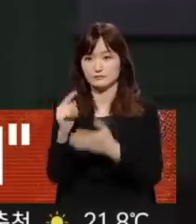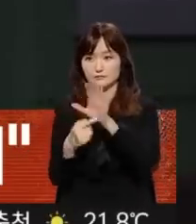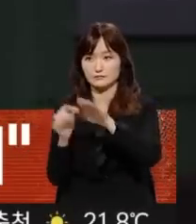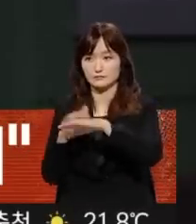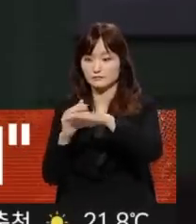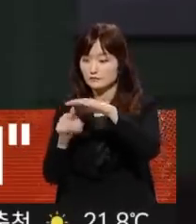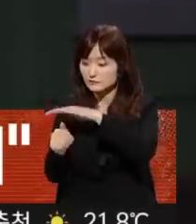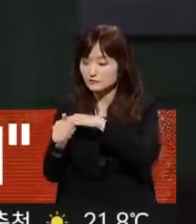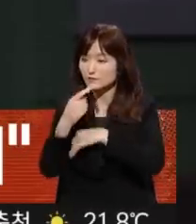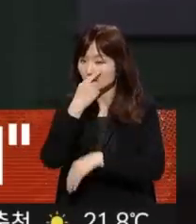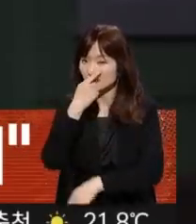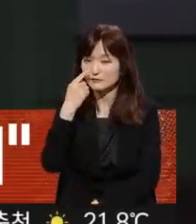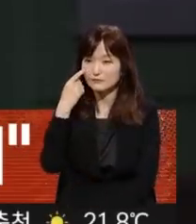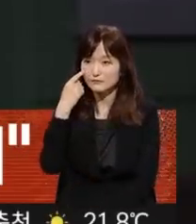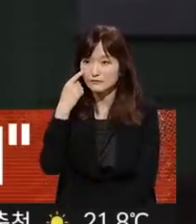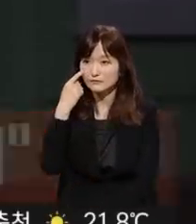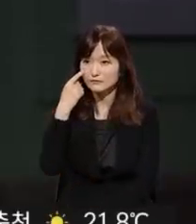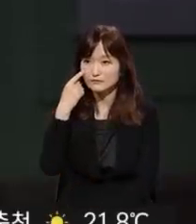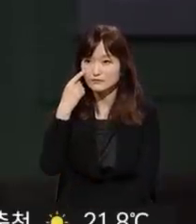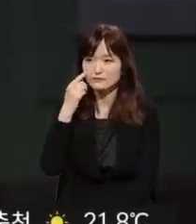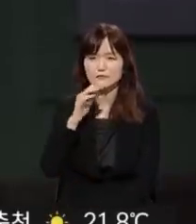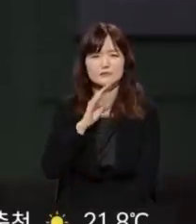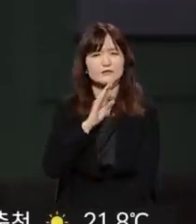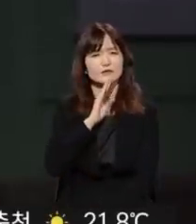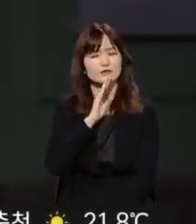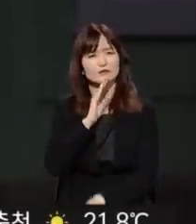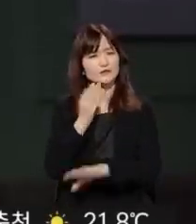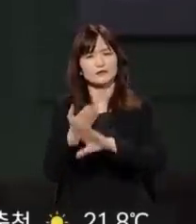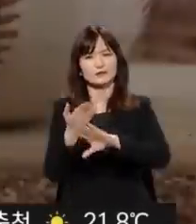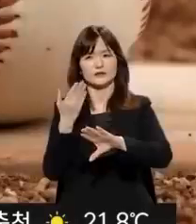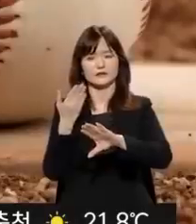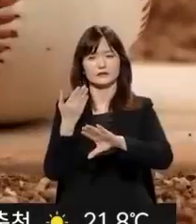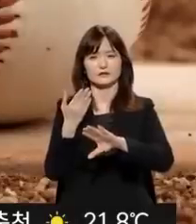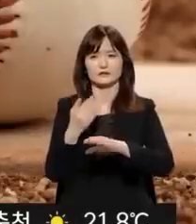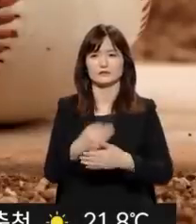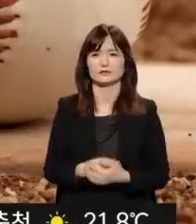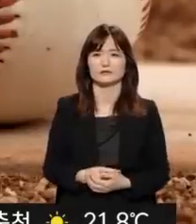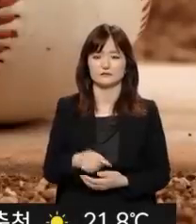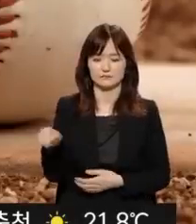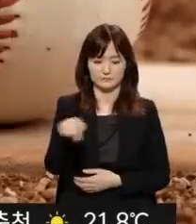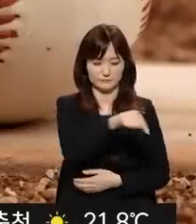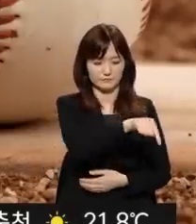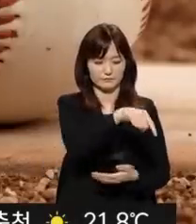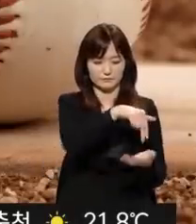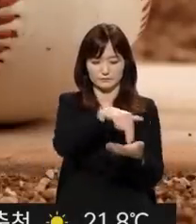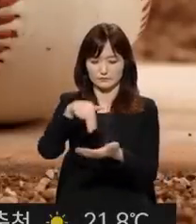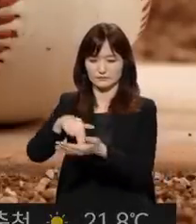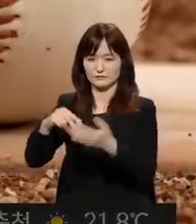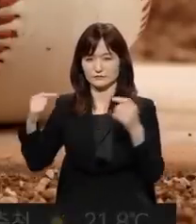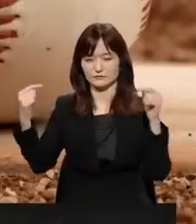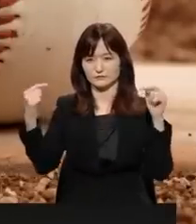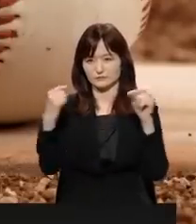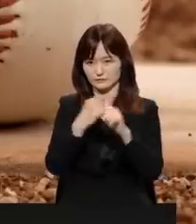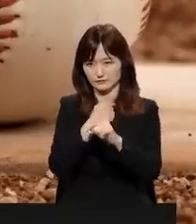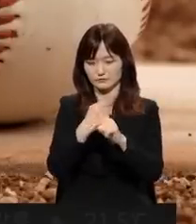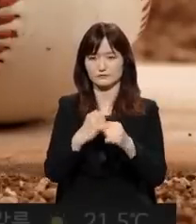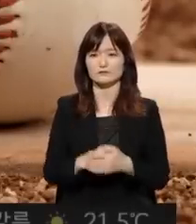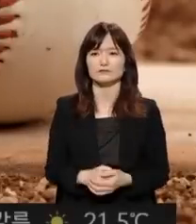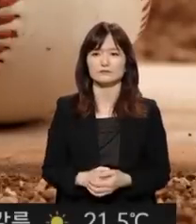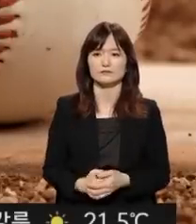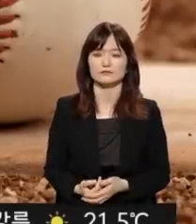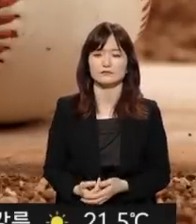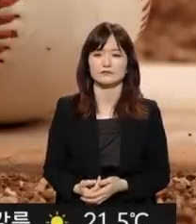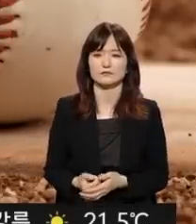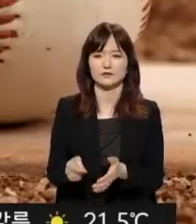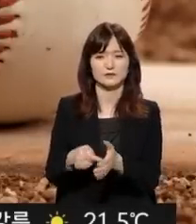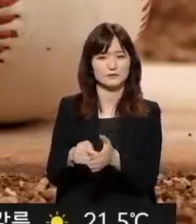선수에게 좀 확인을 해봤는데이 사실이랑 좀 다른 부분이 있어서 속단하기 어렵다 양측의 입장이 다르기 때문에 섣불리 판단하기는 어려운